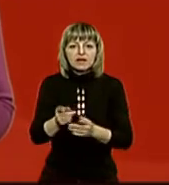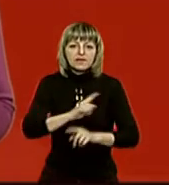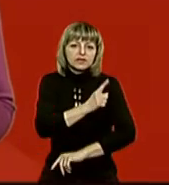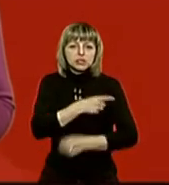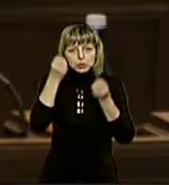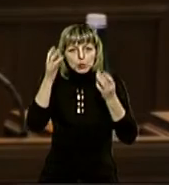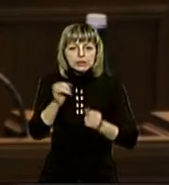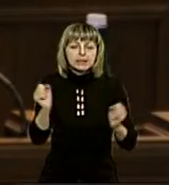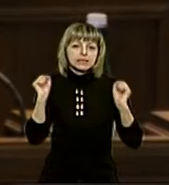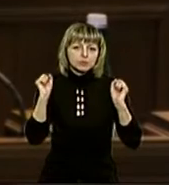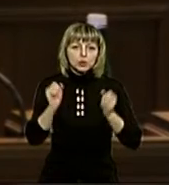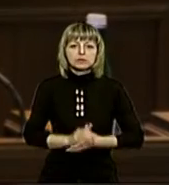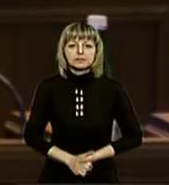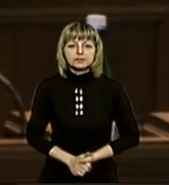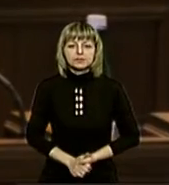спорту.